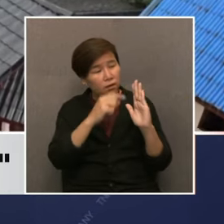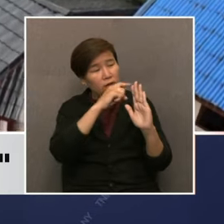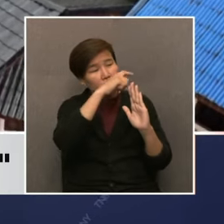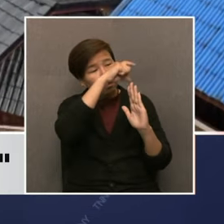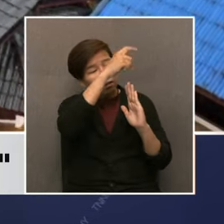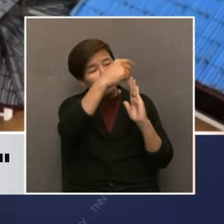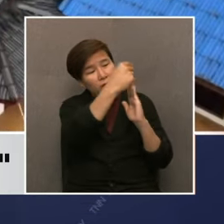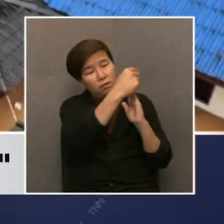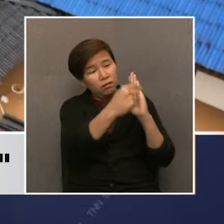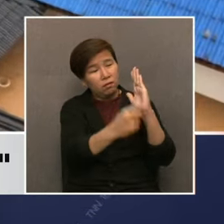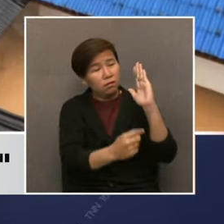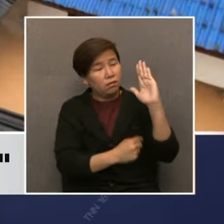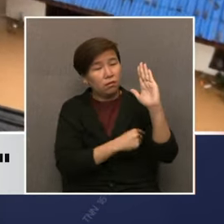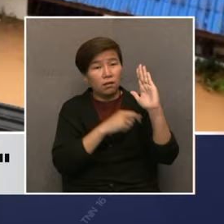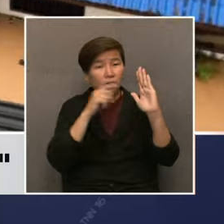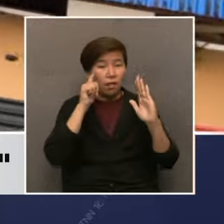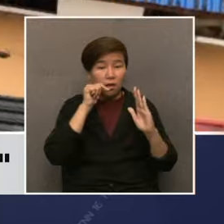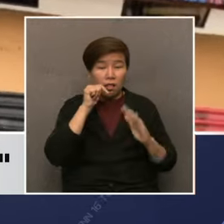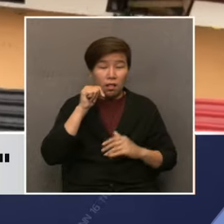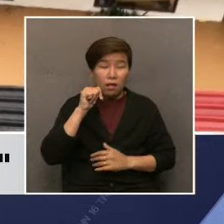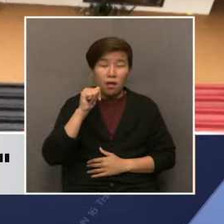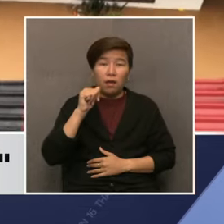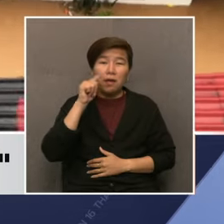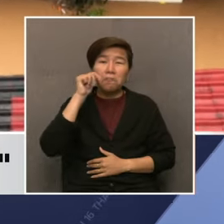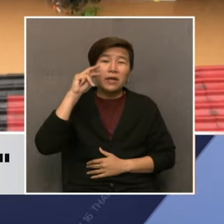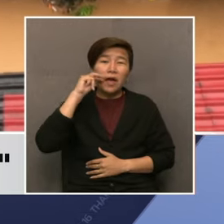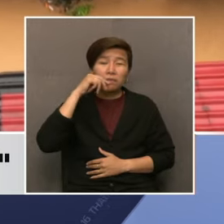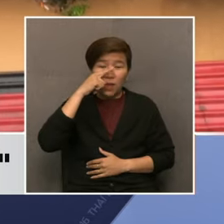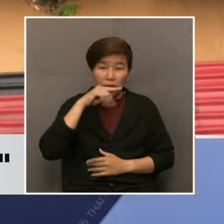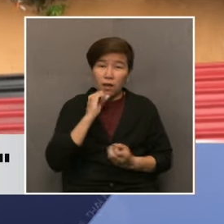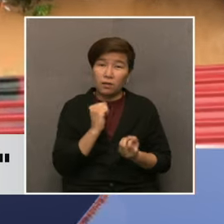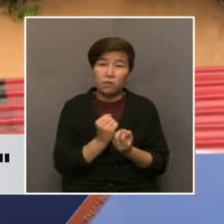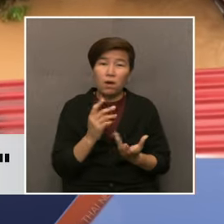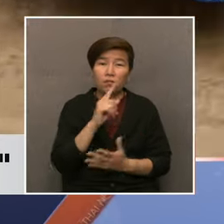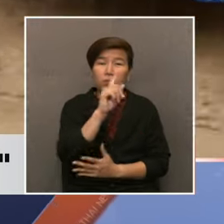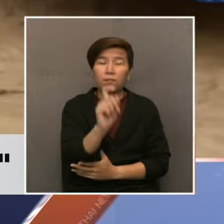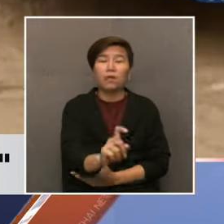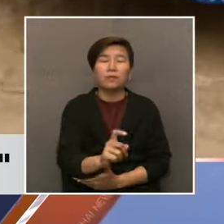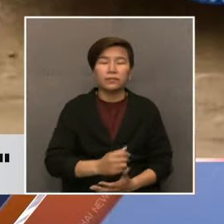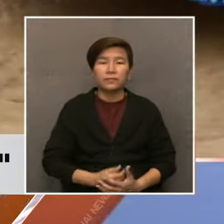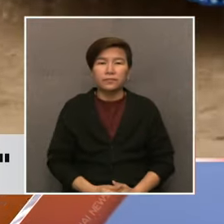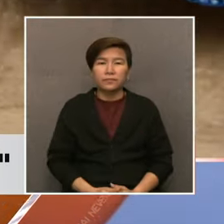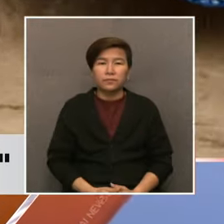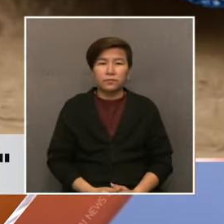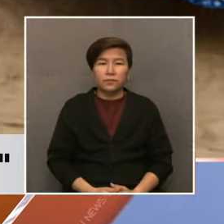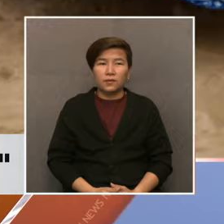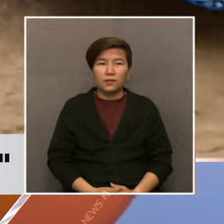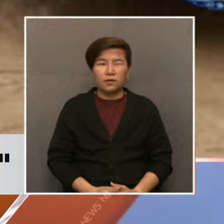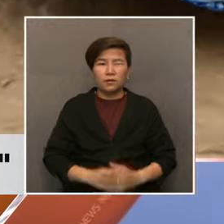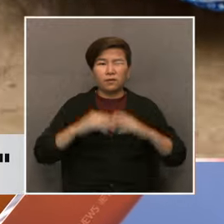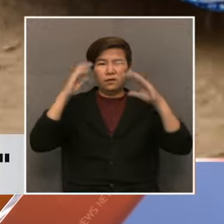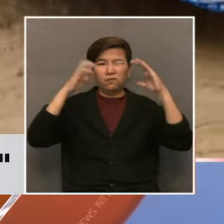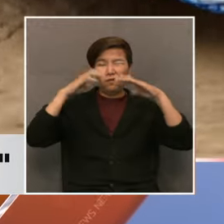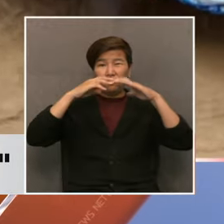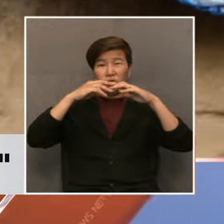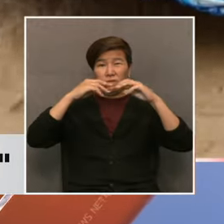อลำน้ำหลักๆของบ้านเราหรือไม่ยังไงคะ ครับที่จริงเรื่องของฝนเนี่ยก็คงจะเริ่มซาลงไปเนาะแต่ว่าถึงจะ